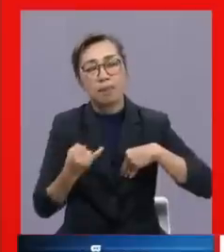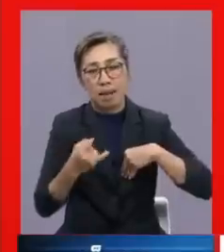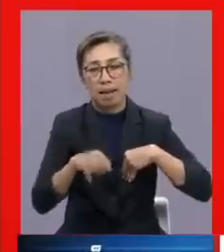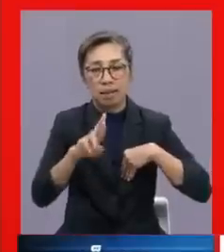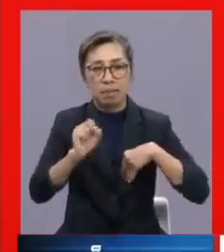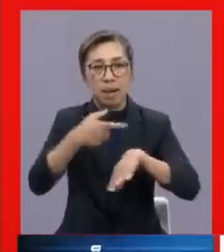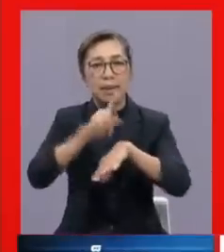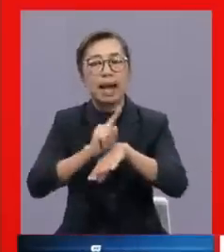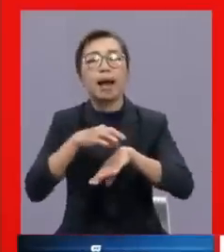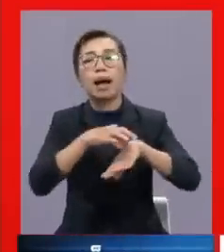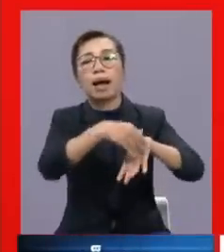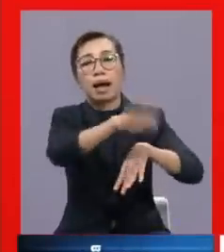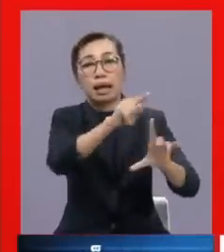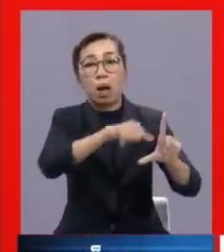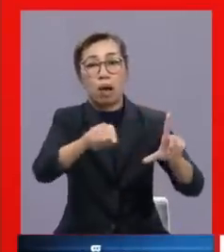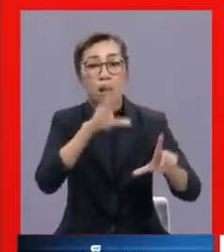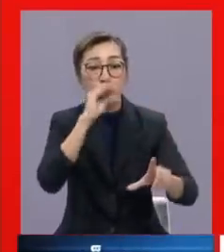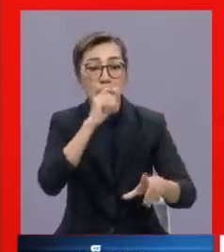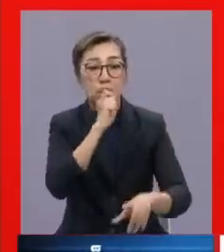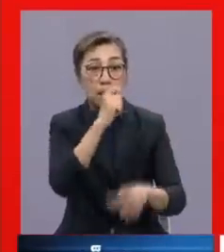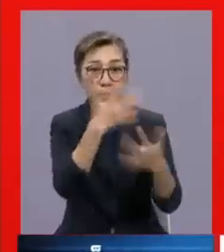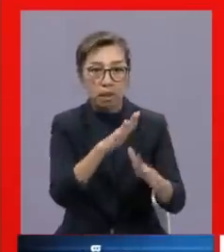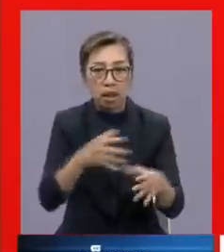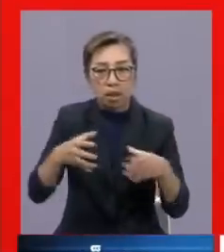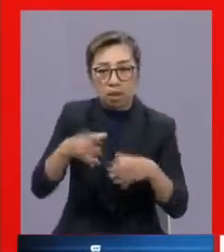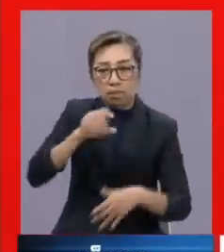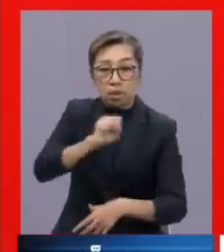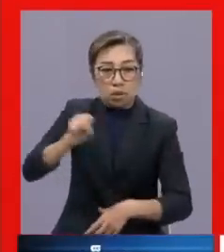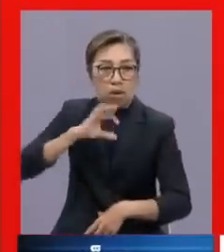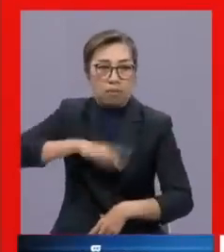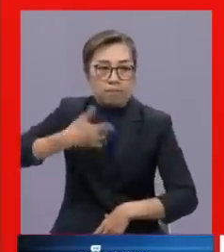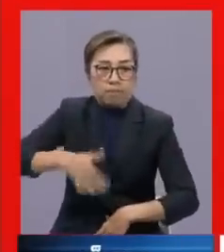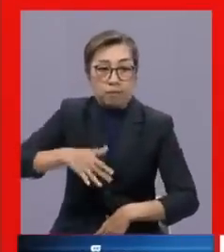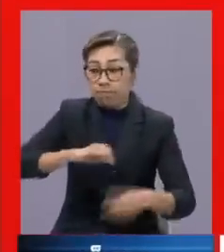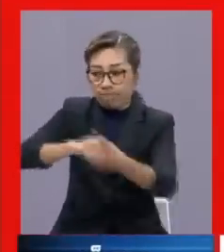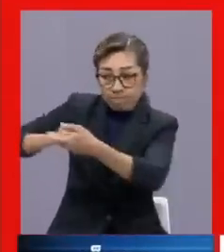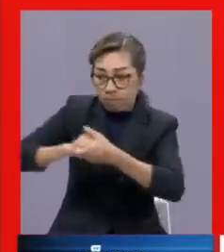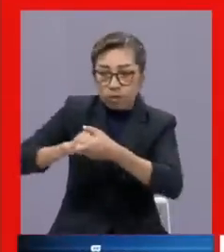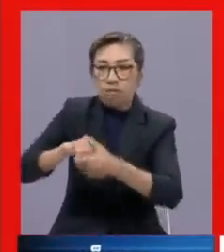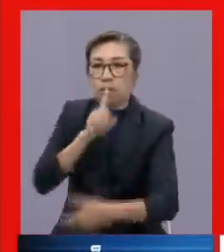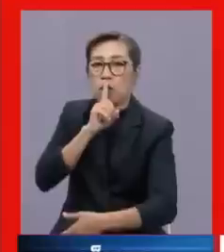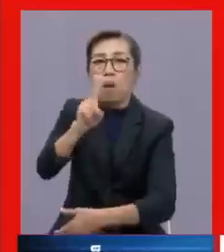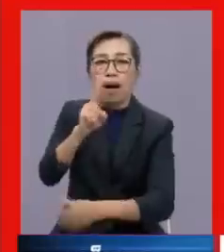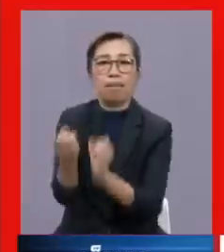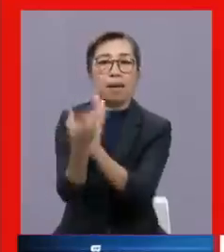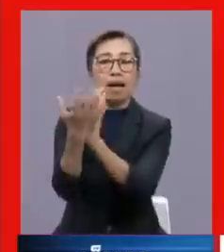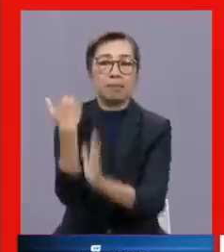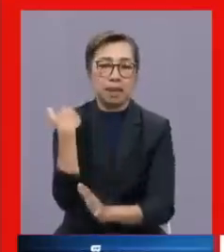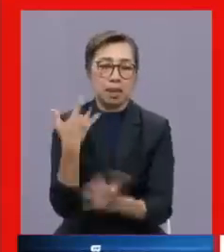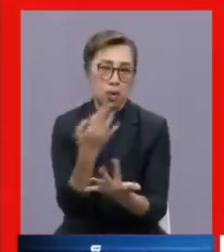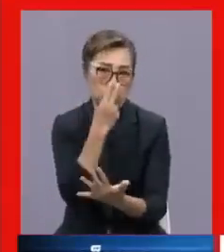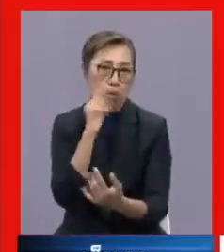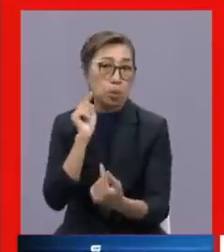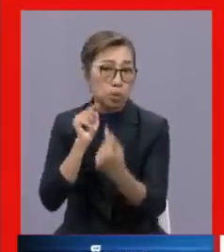ไกลมันก็เหมือนกับเข้าทางทีมส.ส.ได้โอกาสแท็กทีมกันออกมาจัดหนักกันเลยทีเดียวครับเพราะฉะนั้นต้องจับตาว่